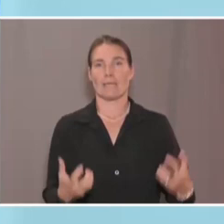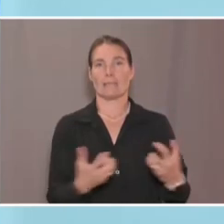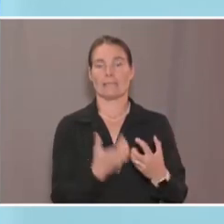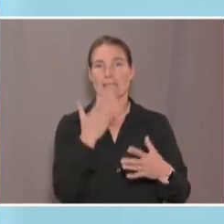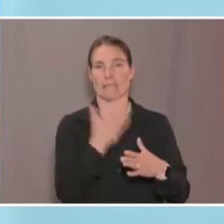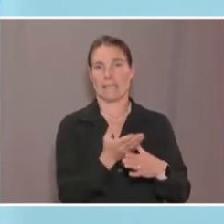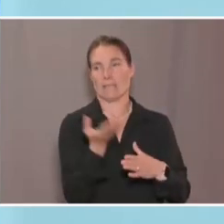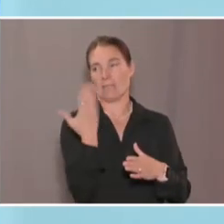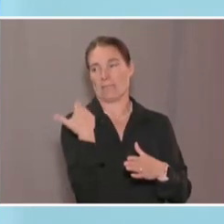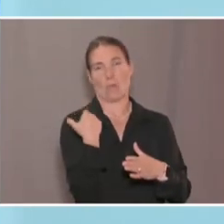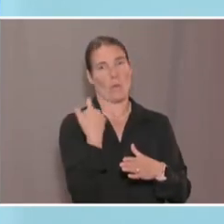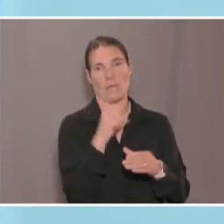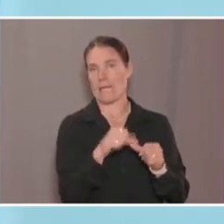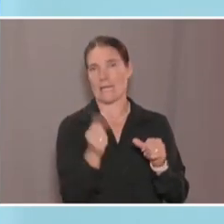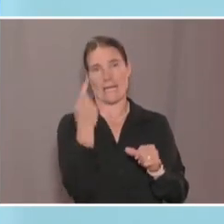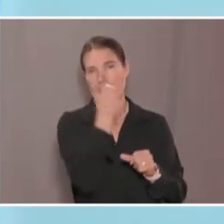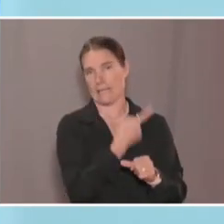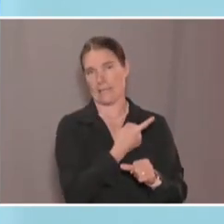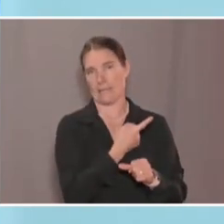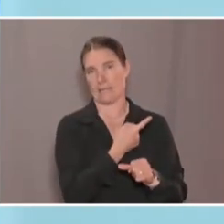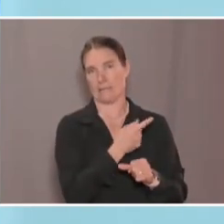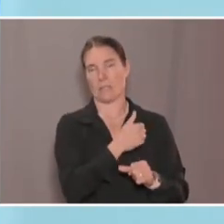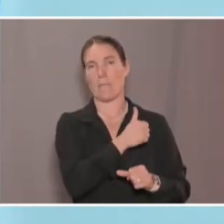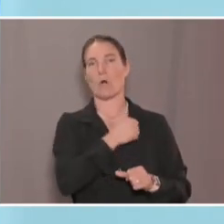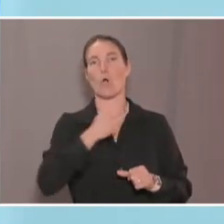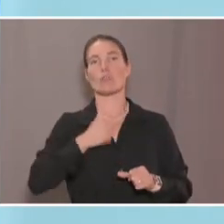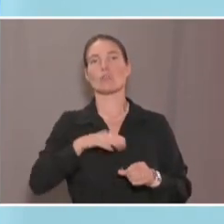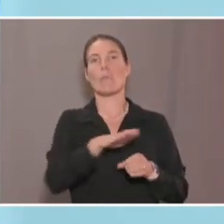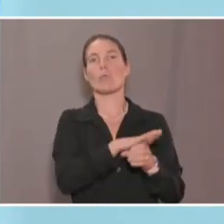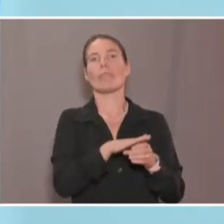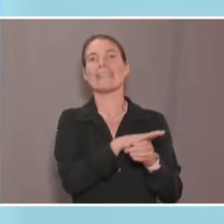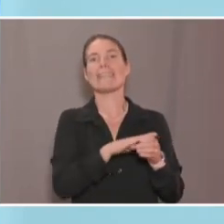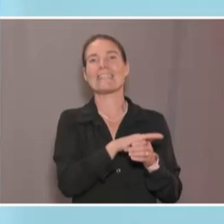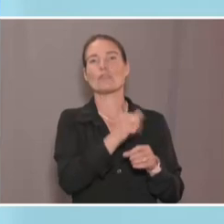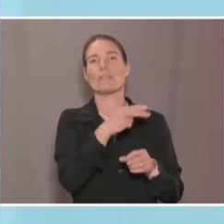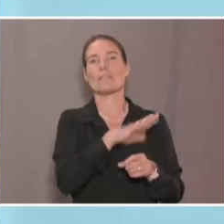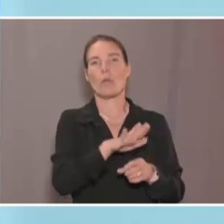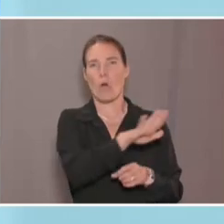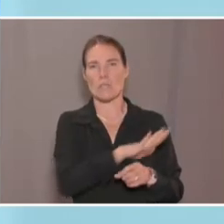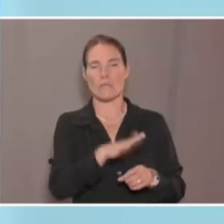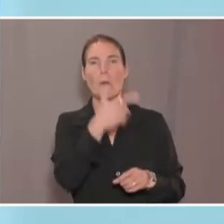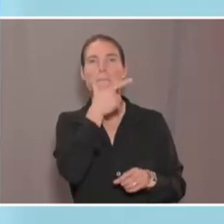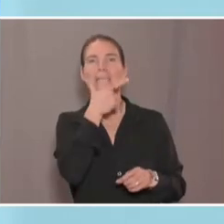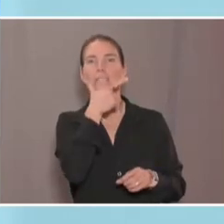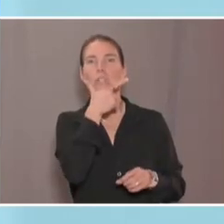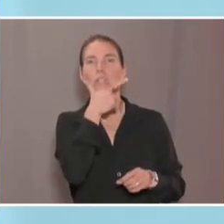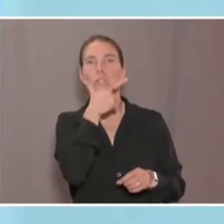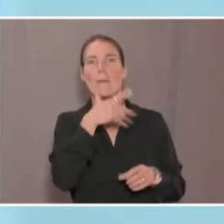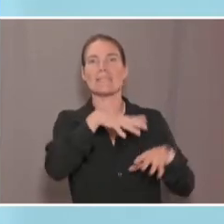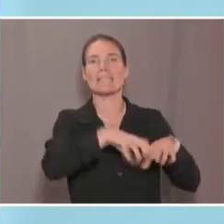noch kein Jahr her. Die preußische Provinz Schleswig-Holstein zählte zur britischen